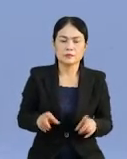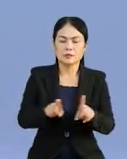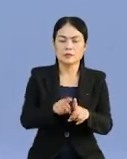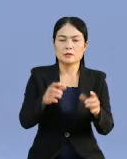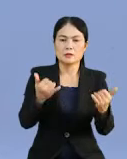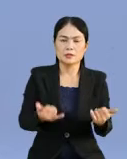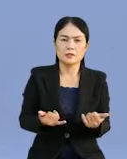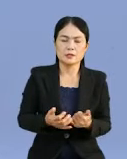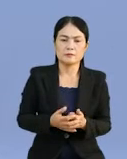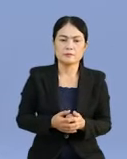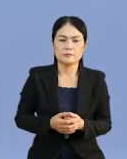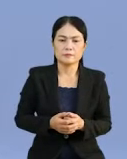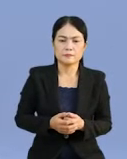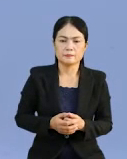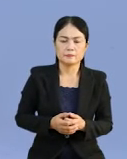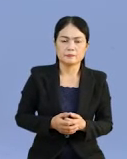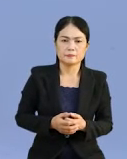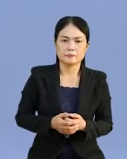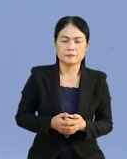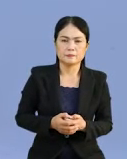ní.